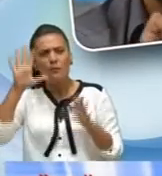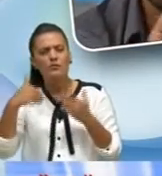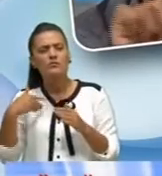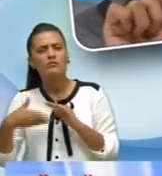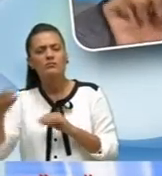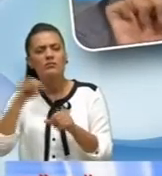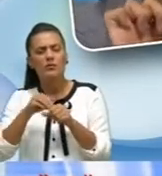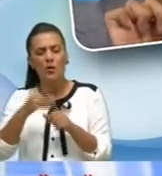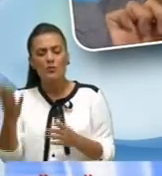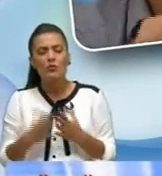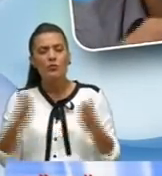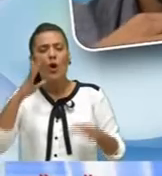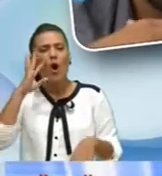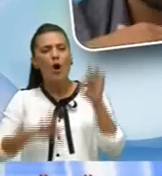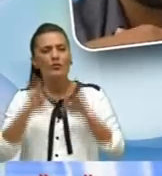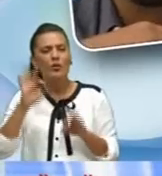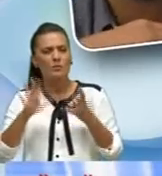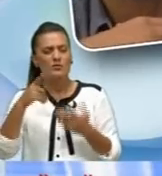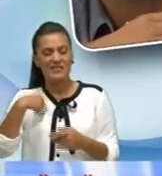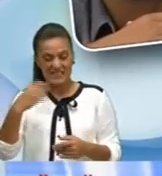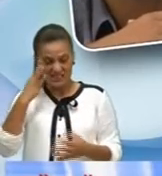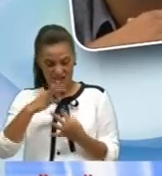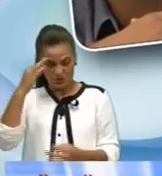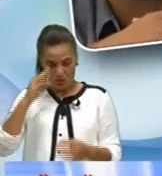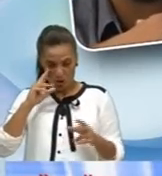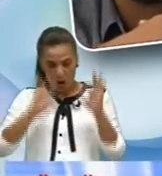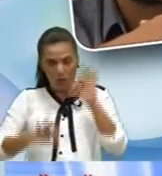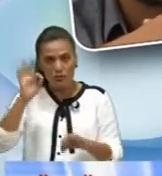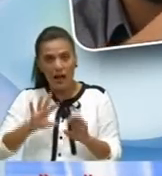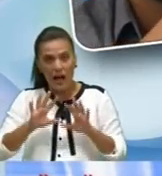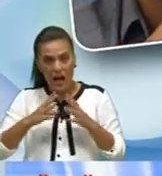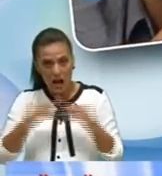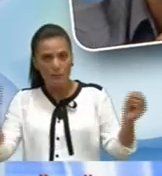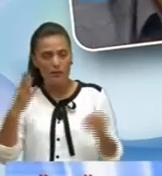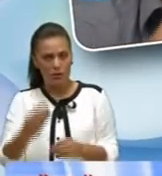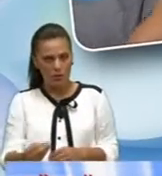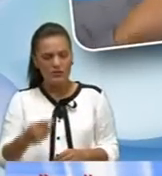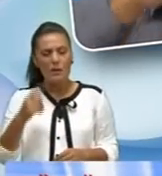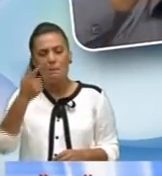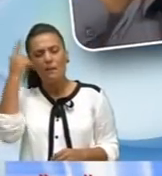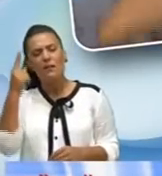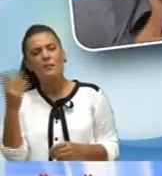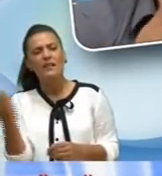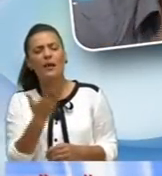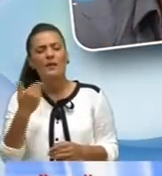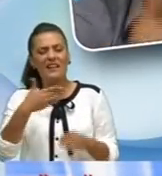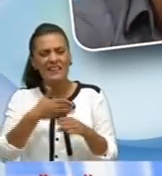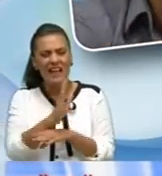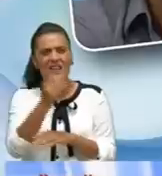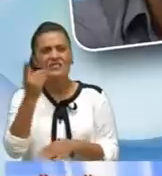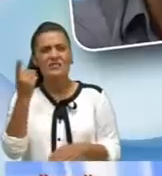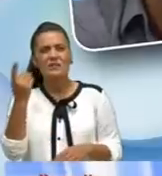büyük oranda kontrol kavramıyla ilişkili. Ne zaman kişi kontrolü kaybettiği hissine kapılırsa, belli bir takım gerçek